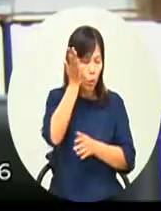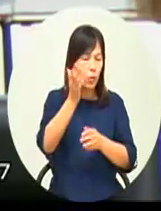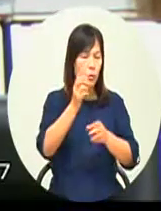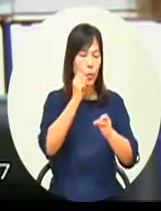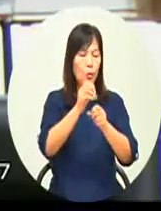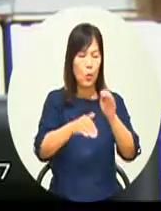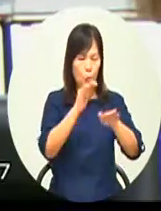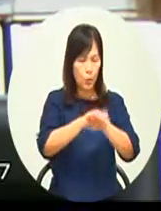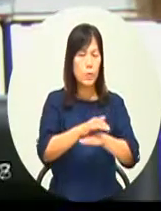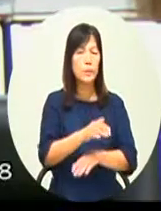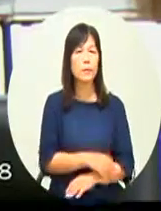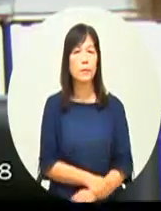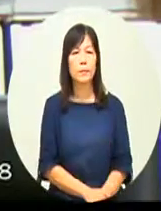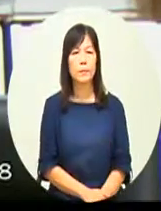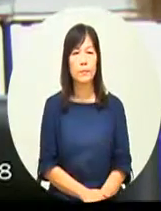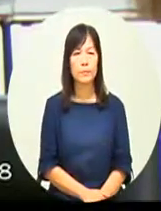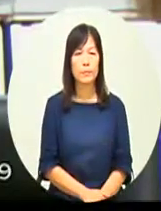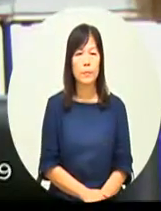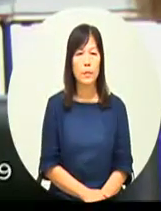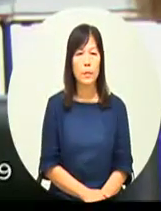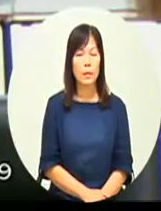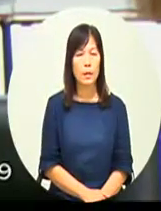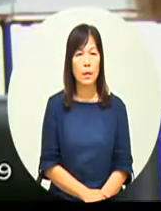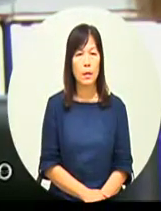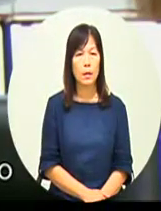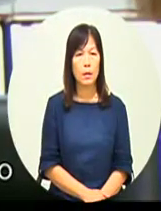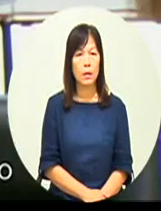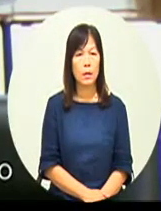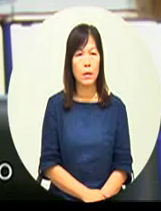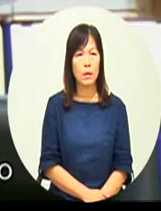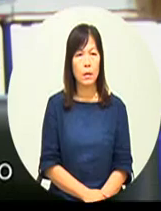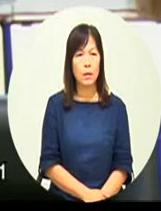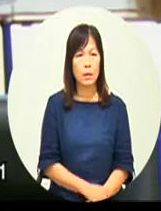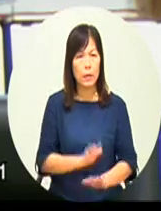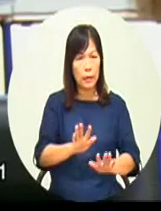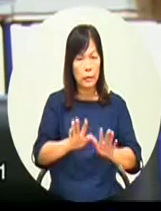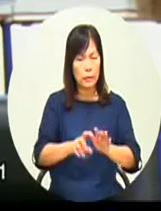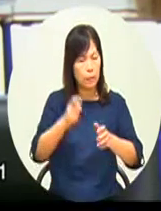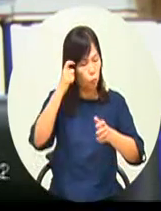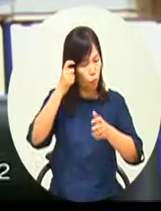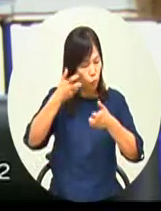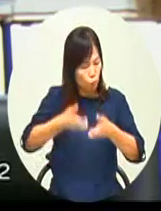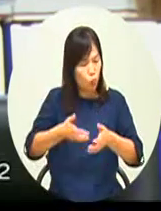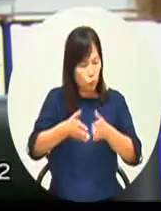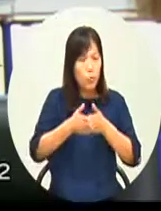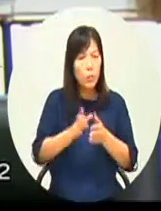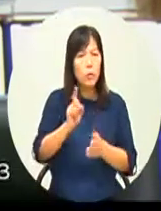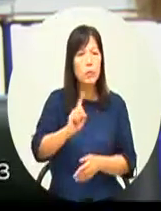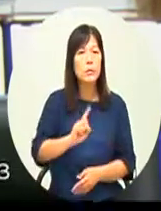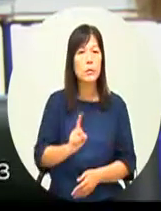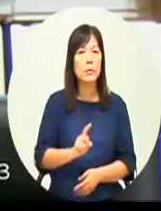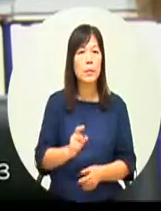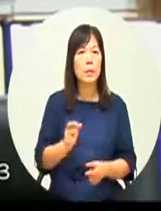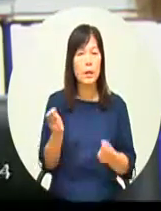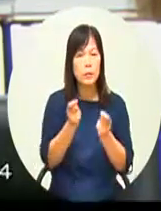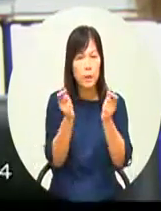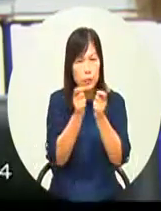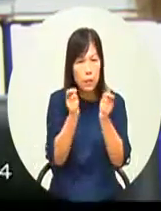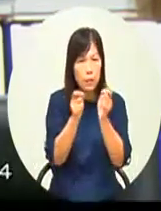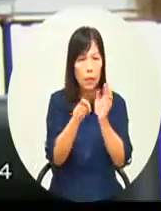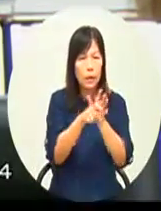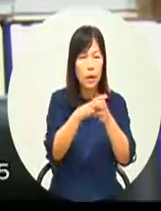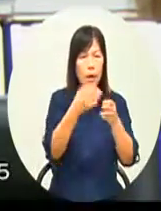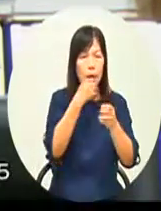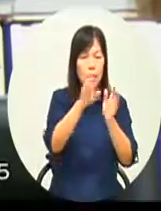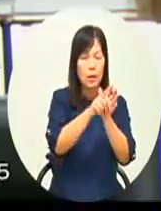行。那么目前比较重要的，比如说靠近秦河到复